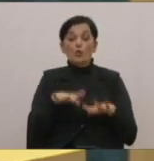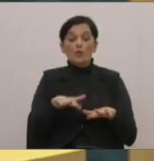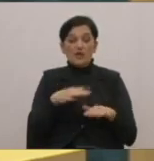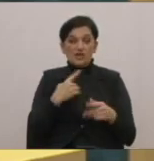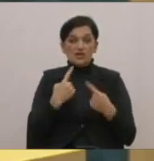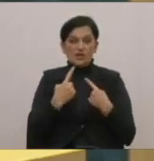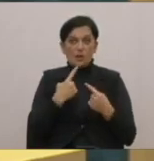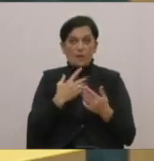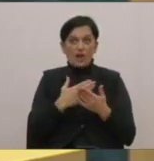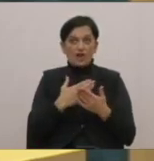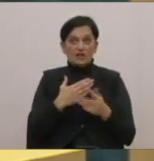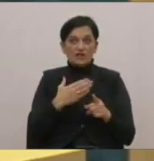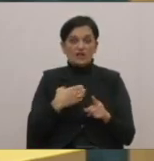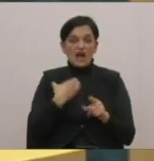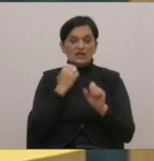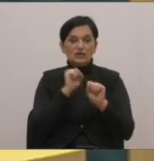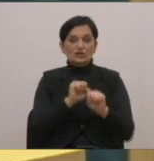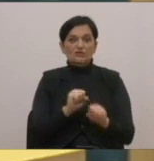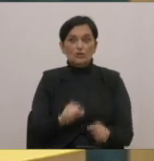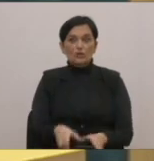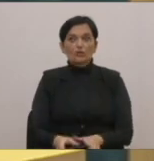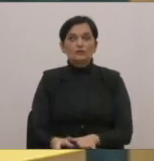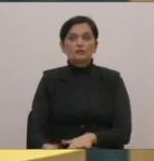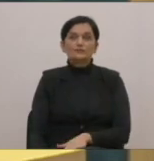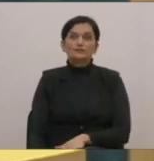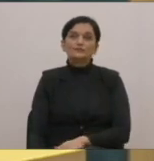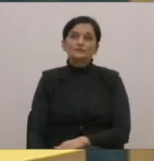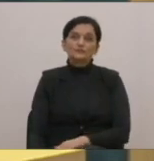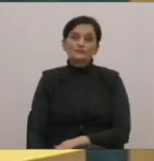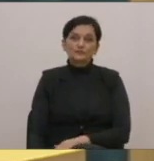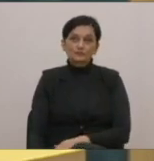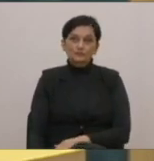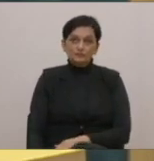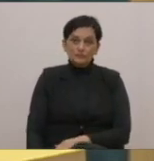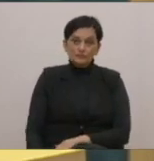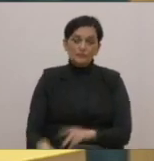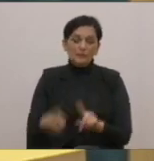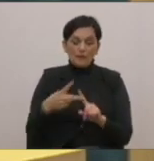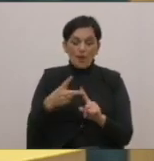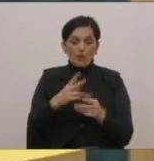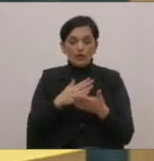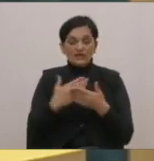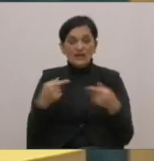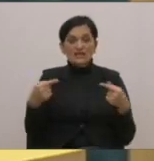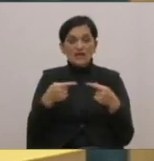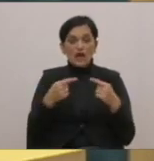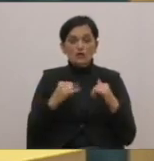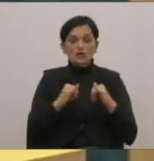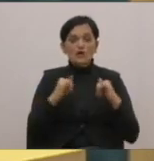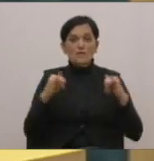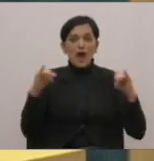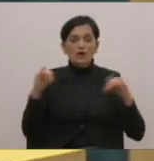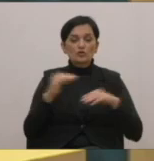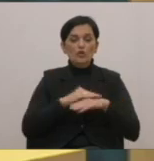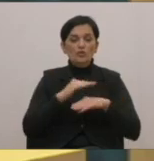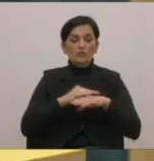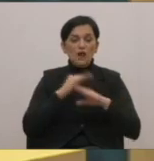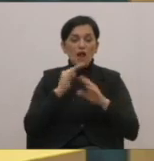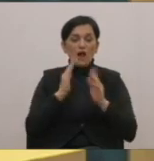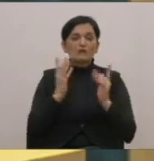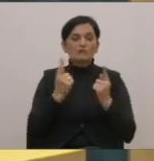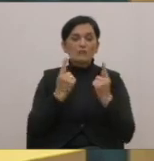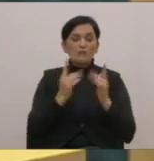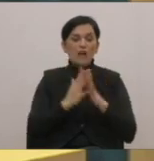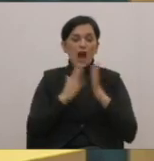ასე ვთქვათ, გადაზღვეული. რაც ეხება მეორე ნაწილს, დაზუსტებისა, რომ უფრო ფართო მასშტაბიან ამნისტიაზე არის